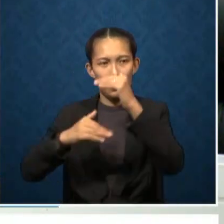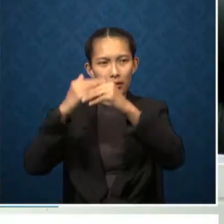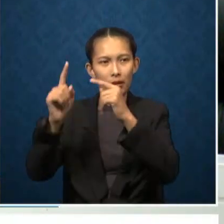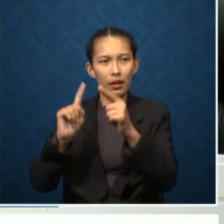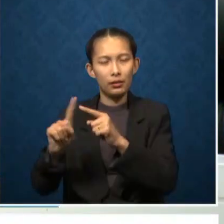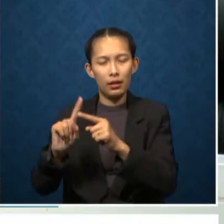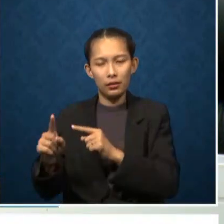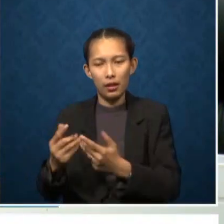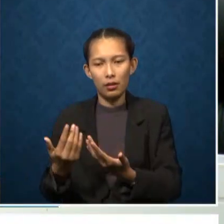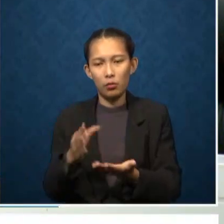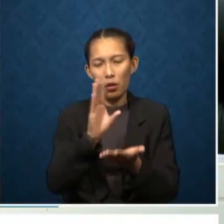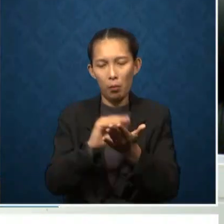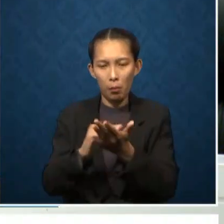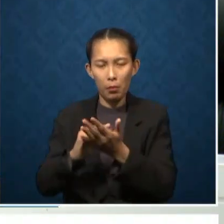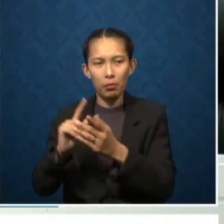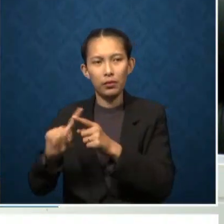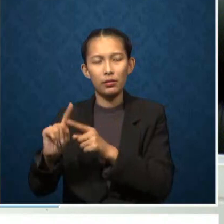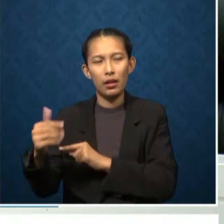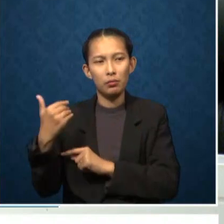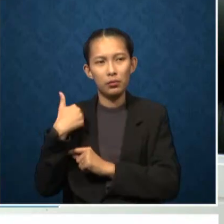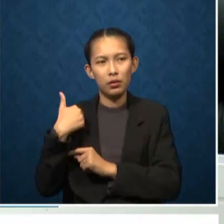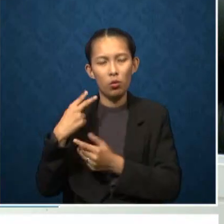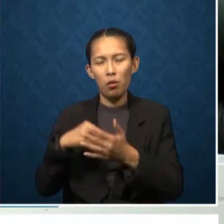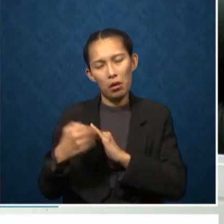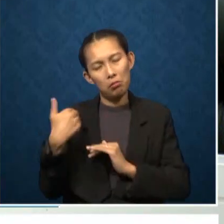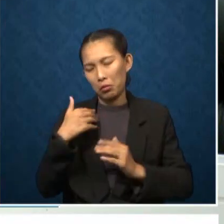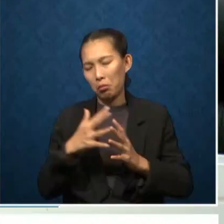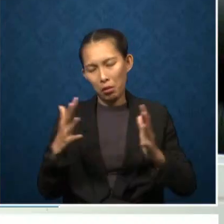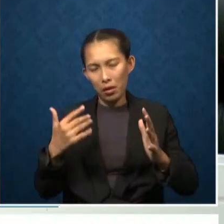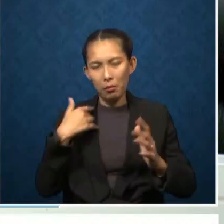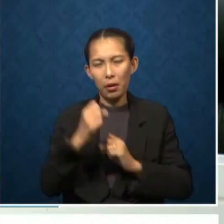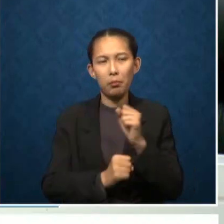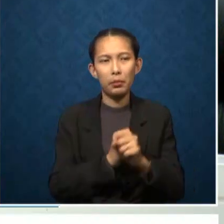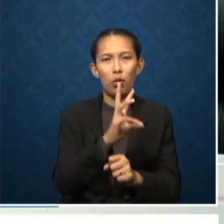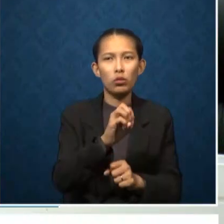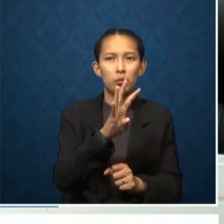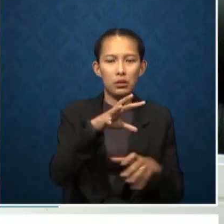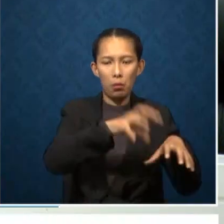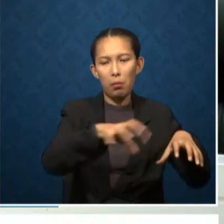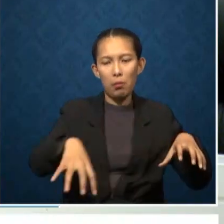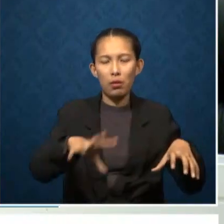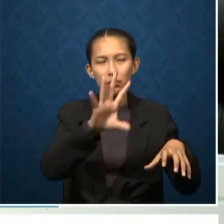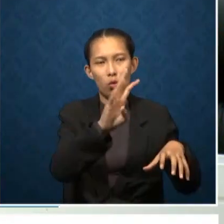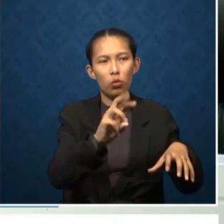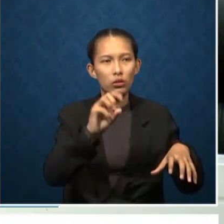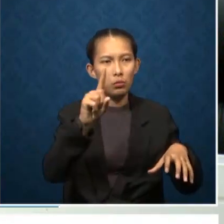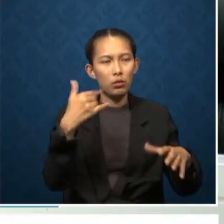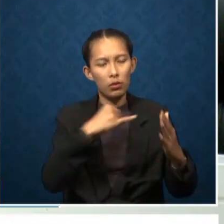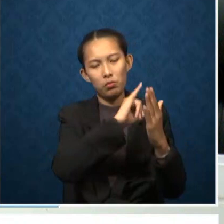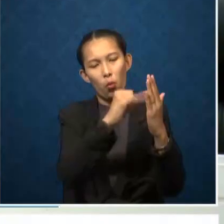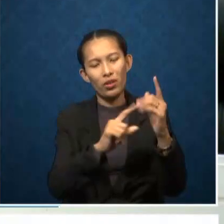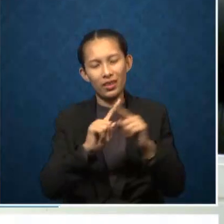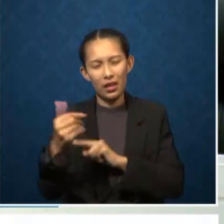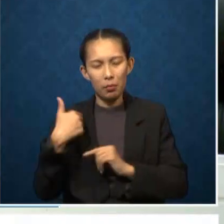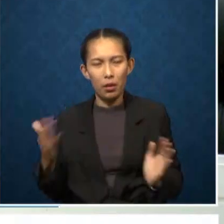ข้อมูลนะคะที่เรียกว่า data catalog นะคะซึ่งก็มีหลายหน่วยงานนะคะในปี64ก็มี51ส่วนราชการ40จังหวัดและ33องค์การมหาชนที่จะ